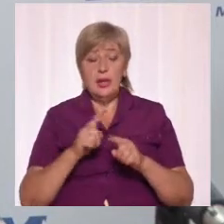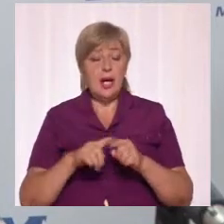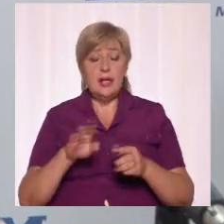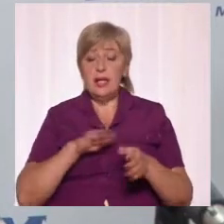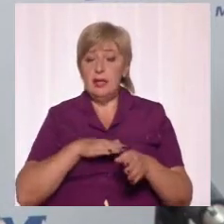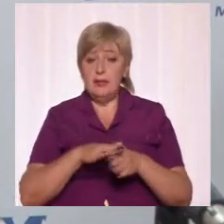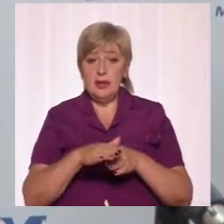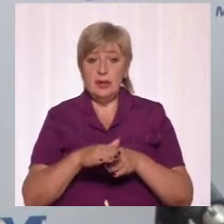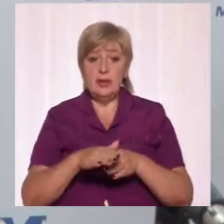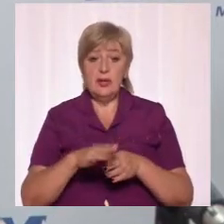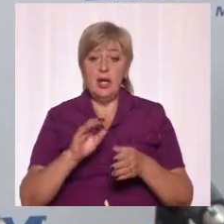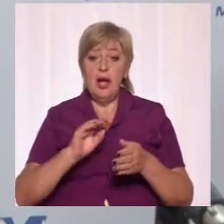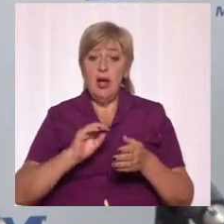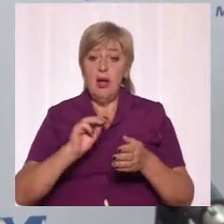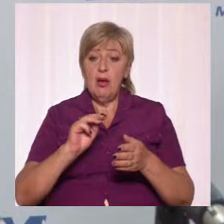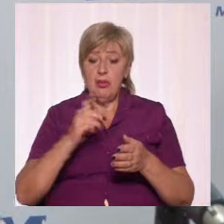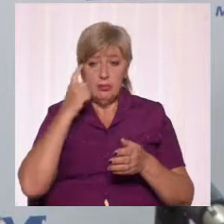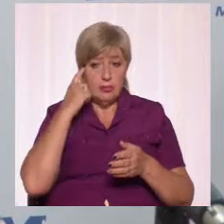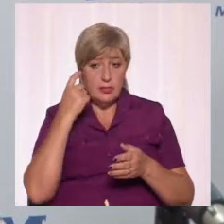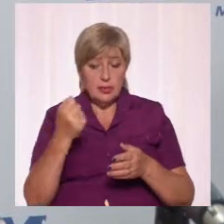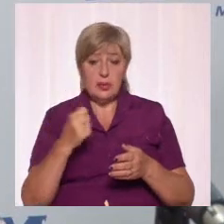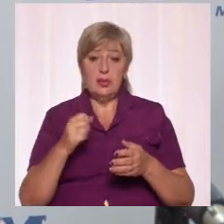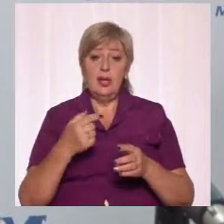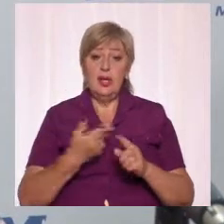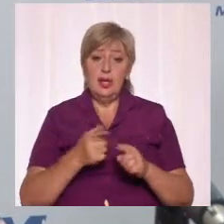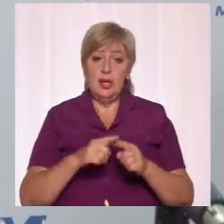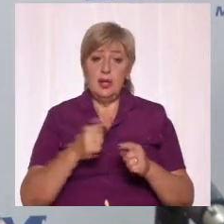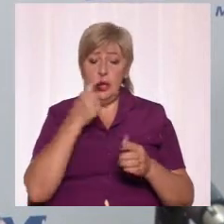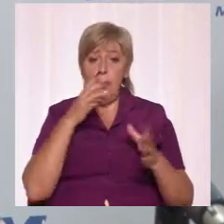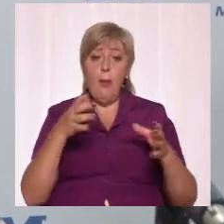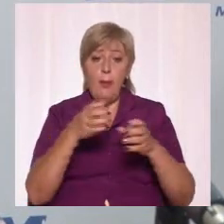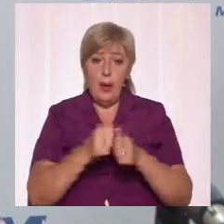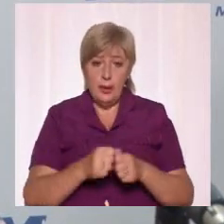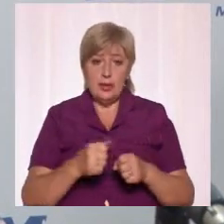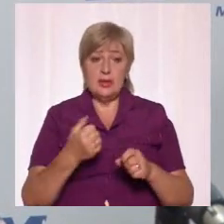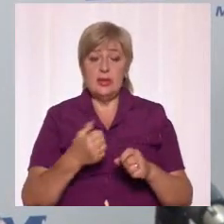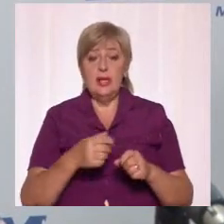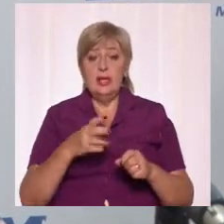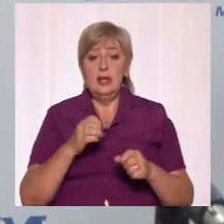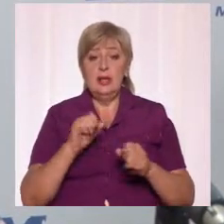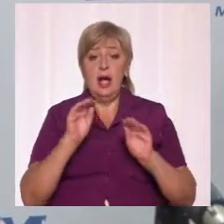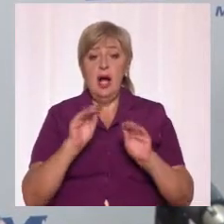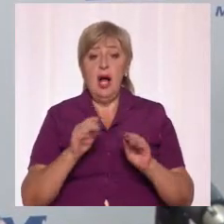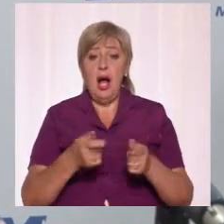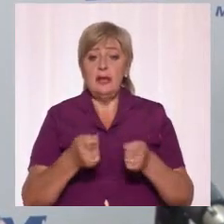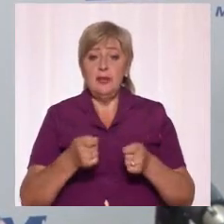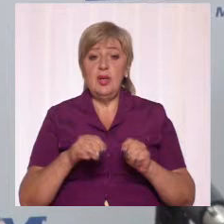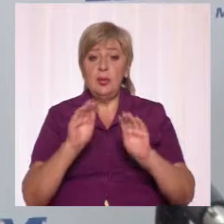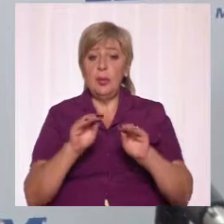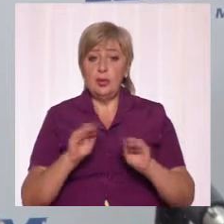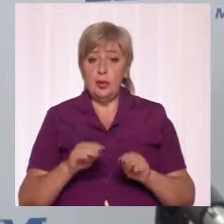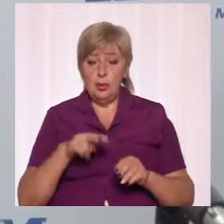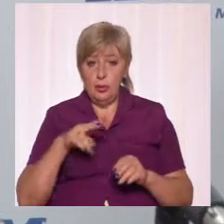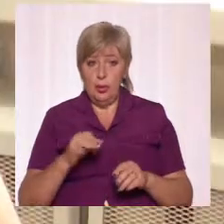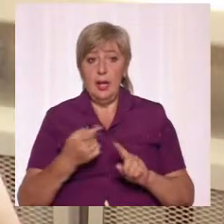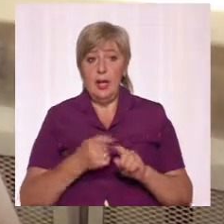приписи щодо зниження шуму та які вже попалися на адмінпротоколі. Тобто це повторно. Які попались на вже адмінпротоколі,